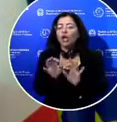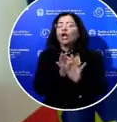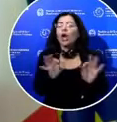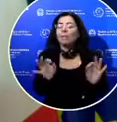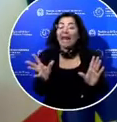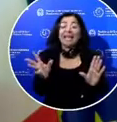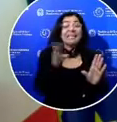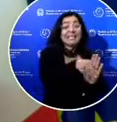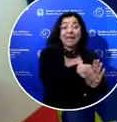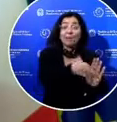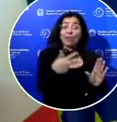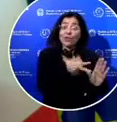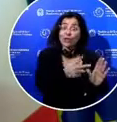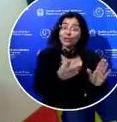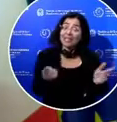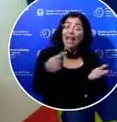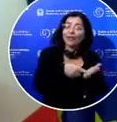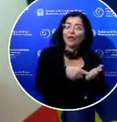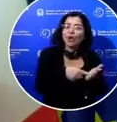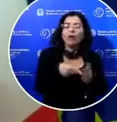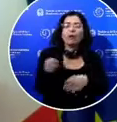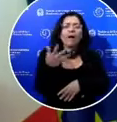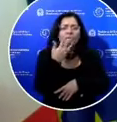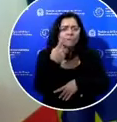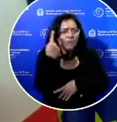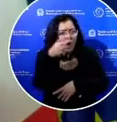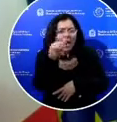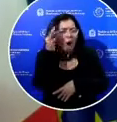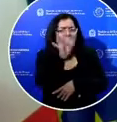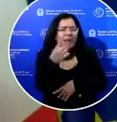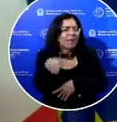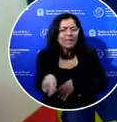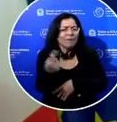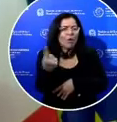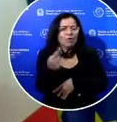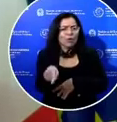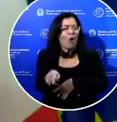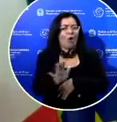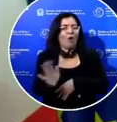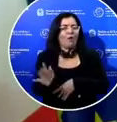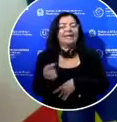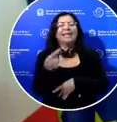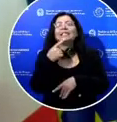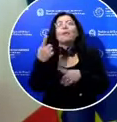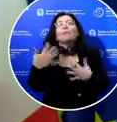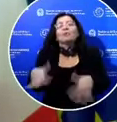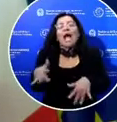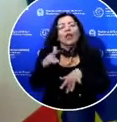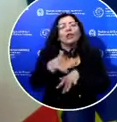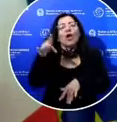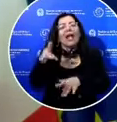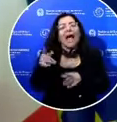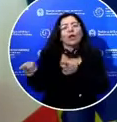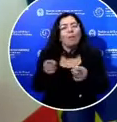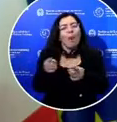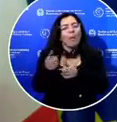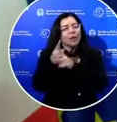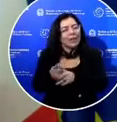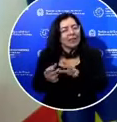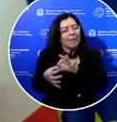società sia tutto ciò che chiedono, tutto ciò che chiede chi ha vissuto un momento di dipendenza e che con